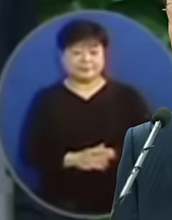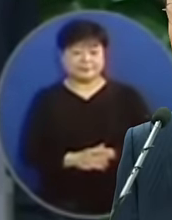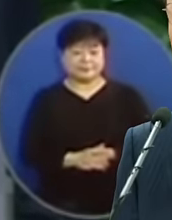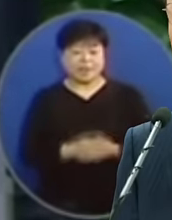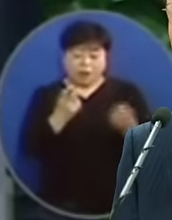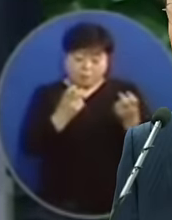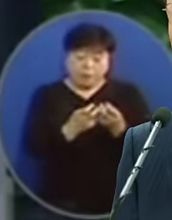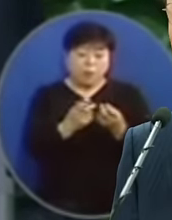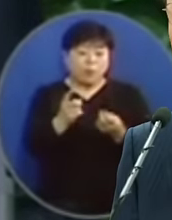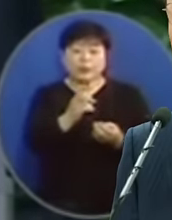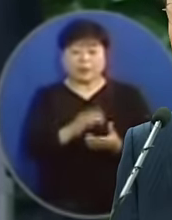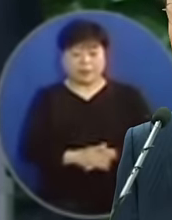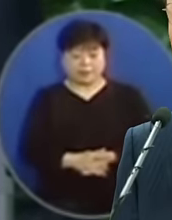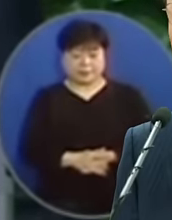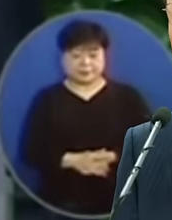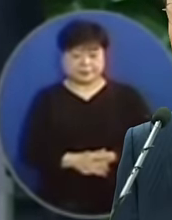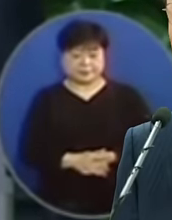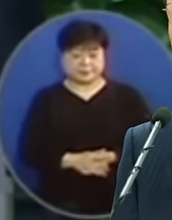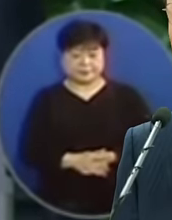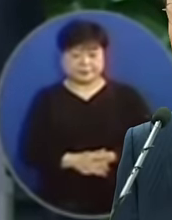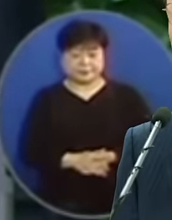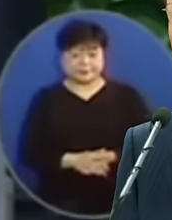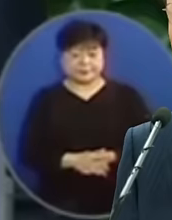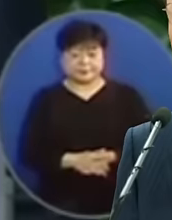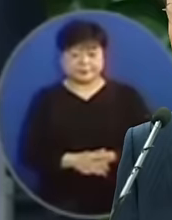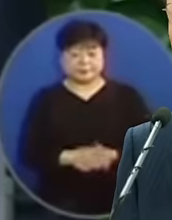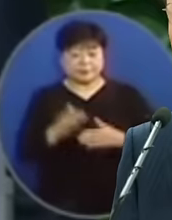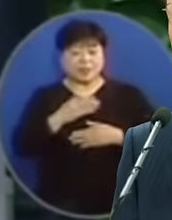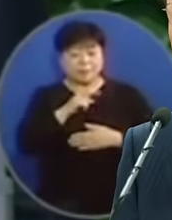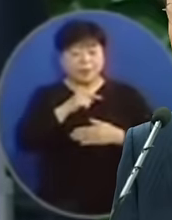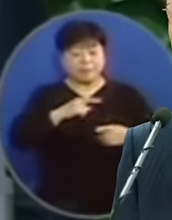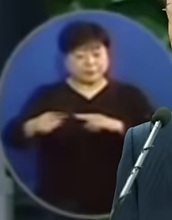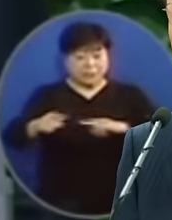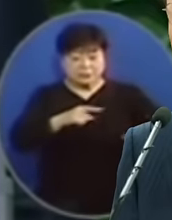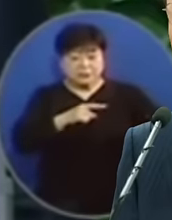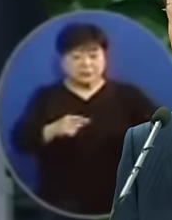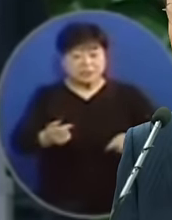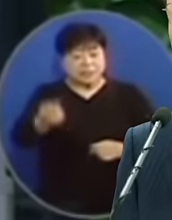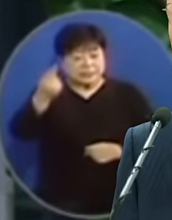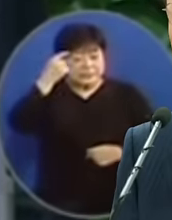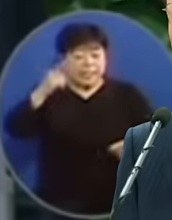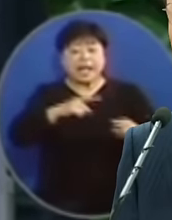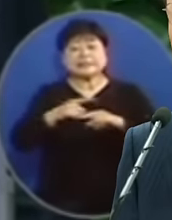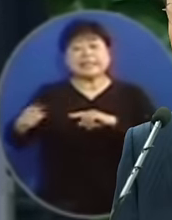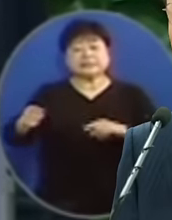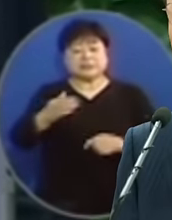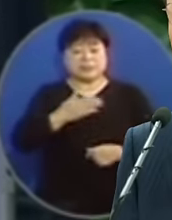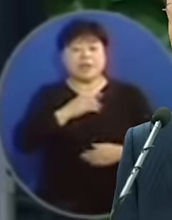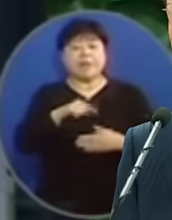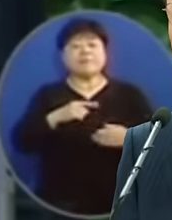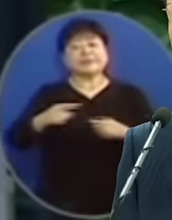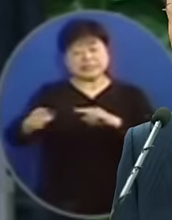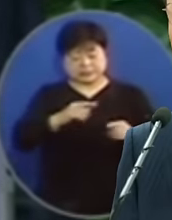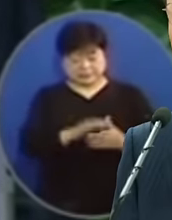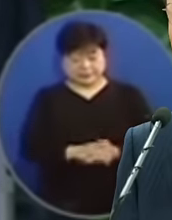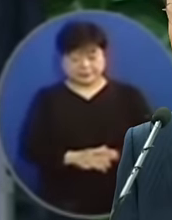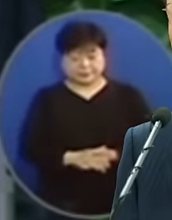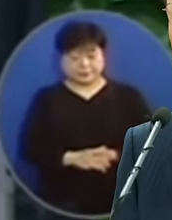어떻게 하면 내 마음을 다스립니까? 내 마음을 다스리는 것은 생각을 다스려야 내 마음을 다스릴 수 있는